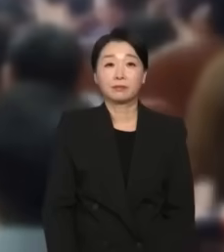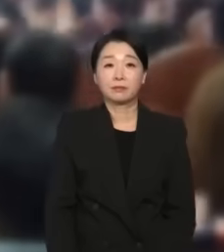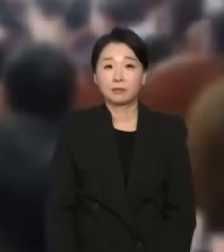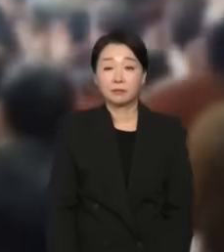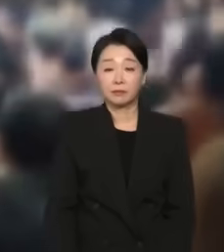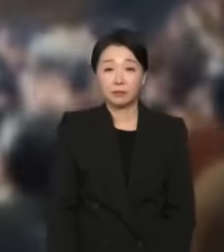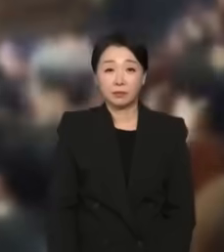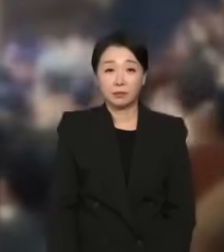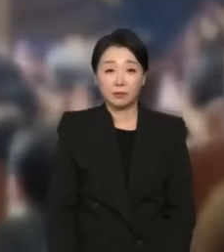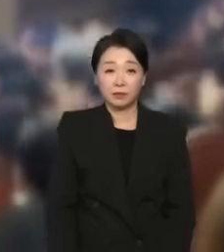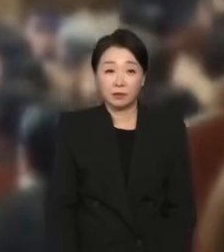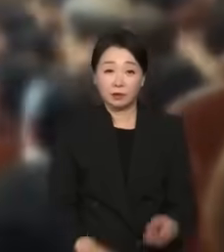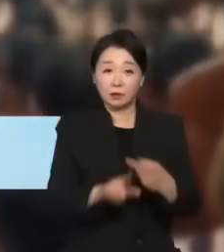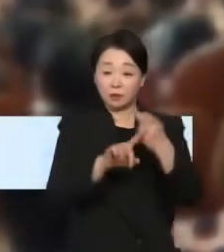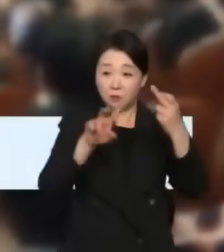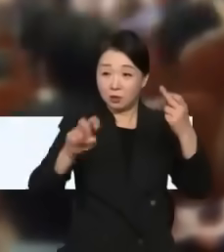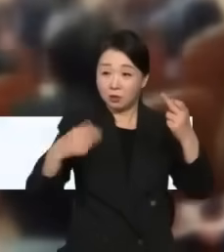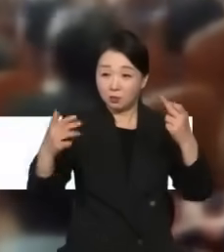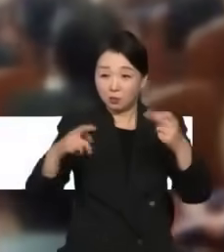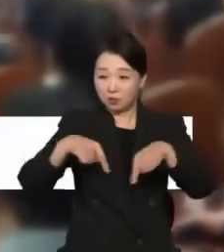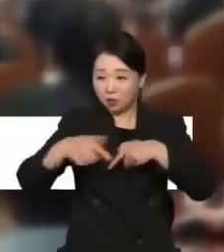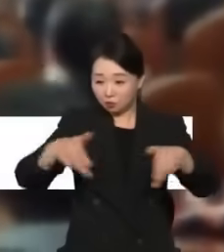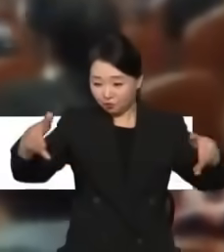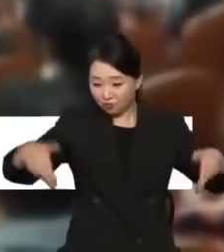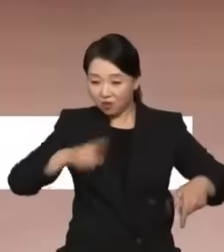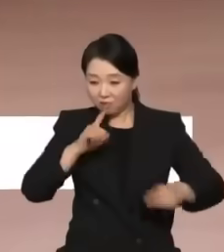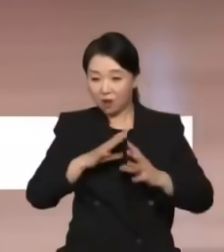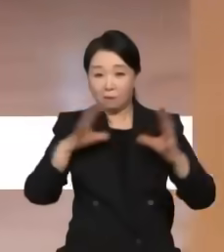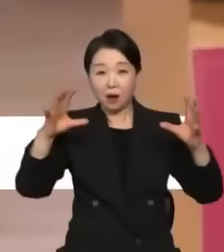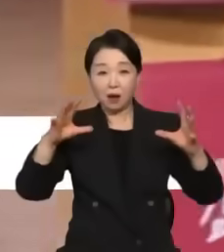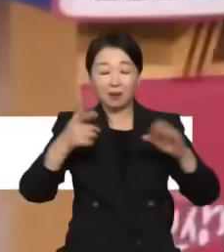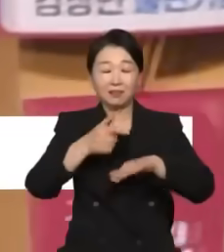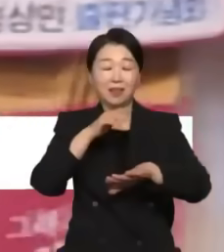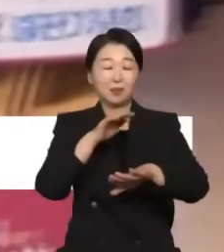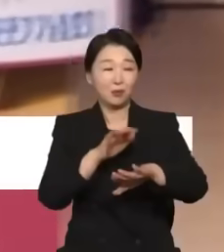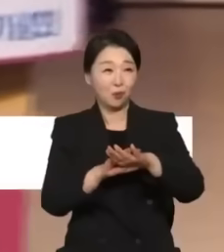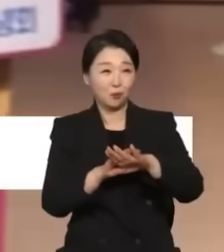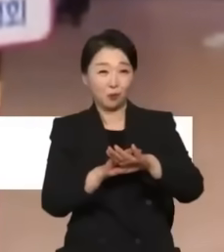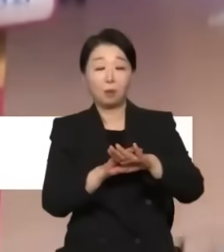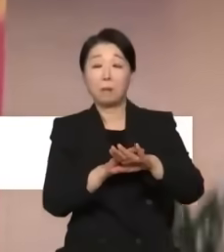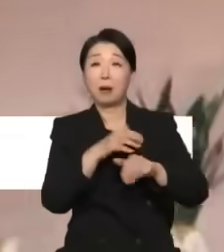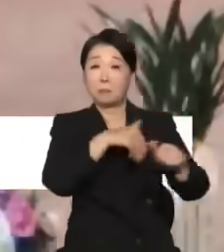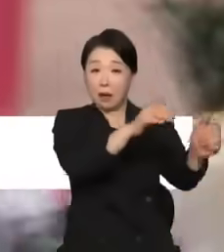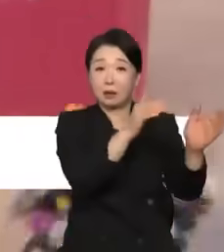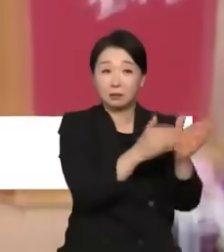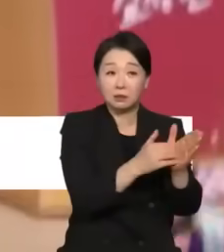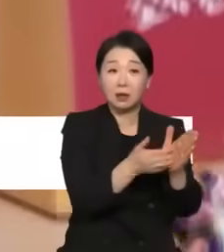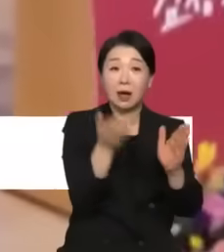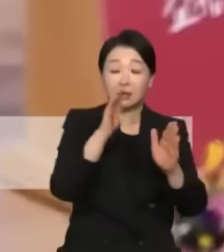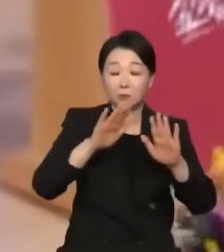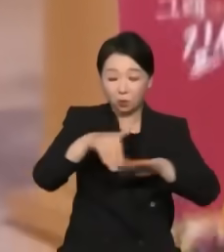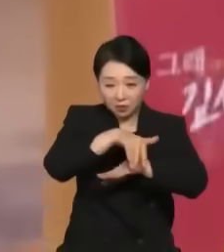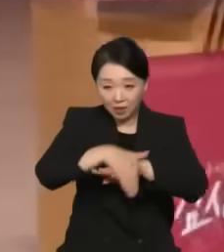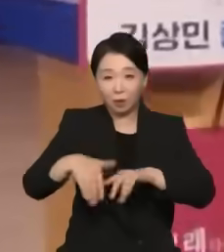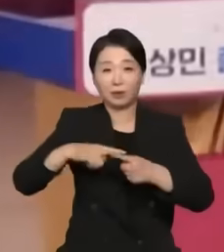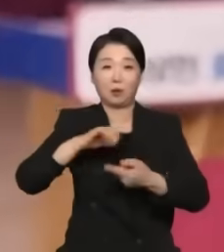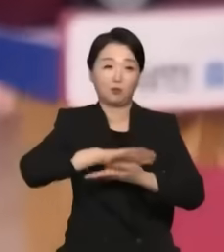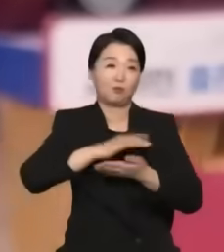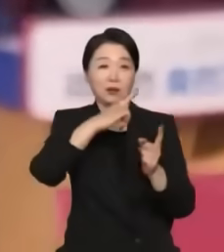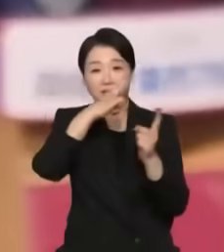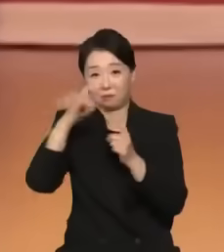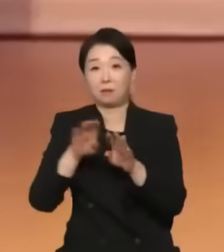지난달 29일 정치적 중립 논란이 일면서 대전고검으로 인사조치됐지만 김 검사는 예정대로 출판기념회를